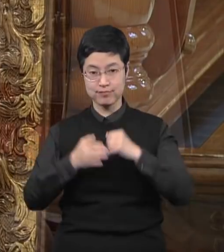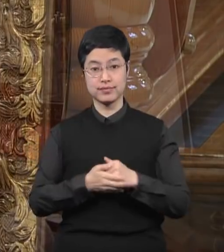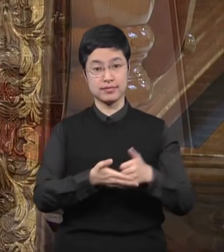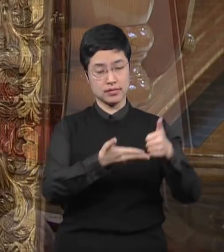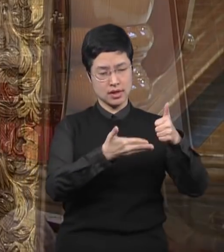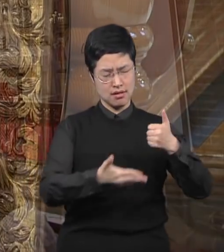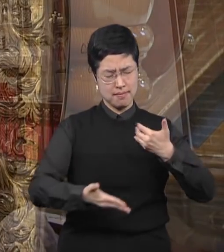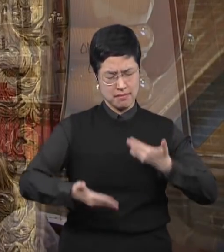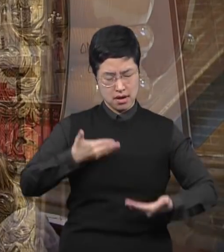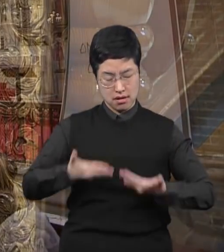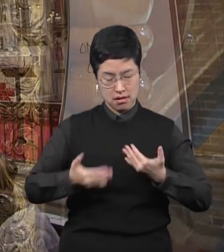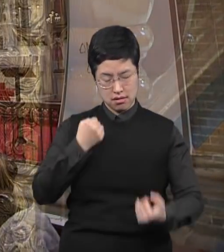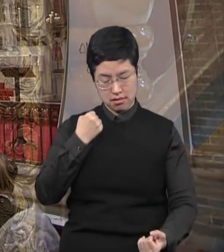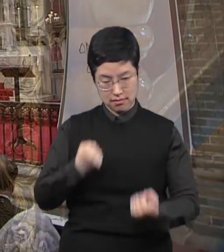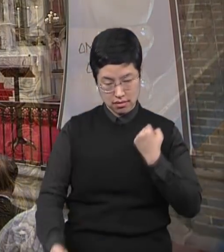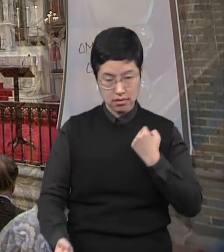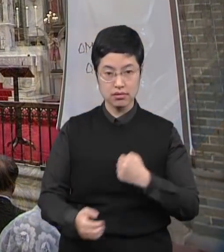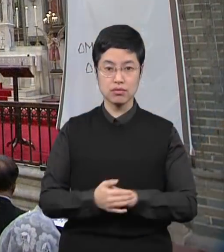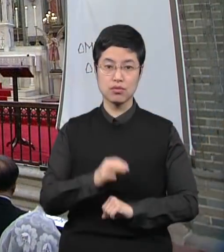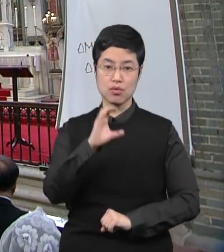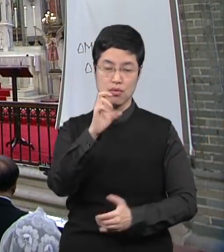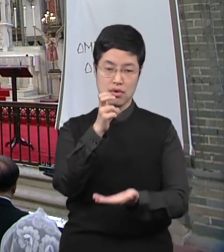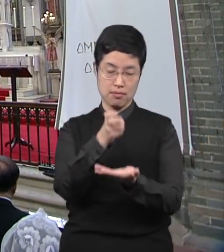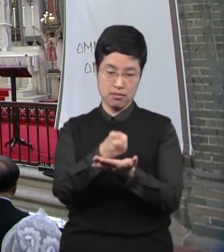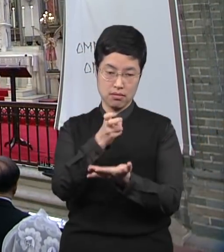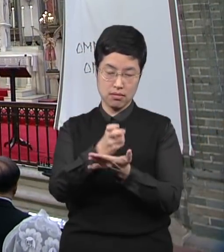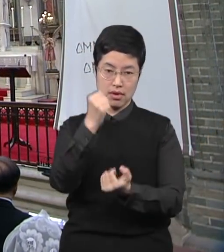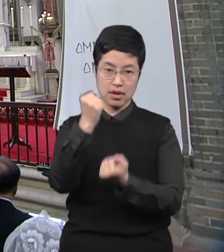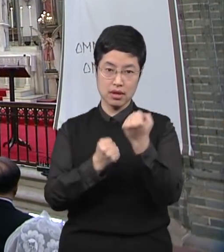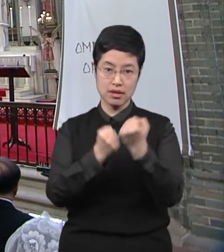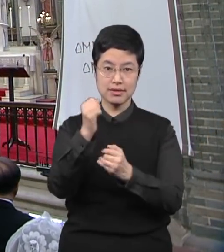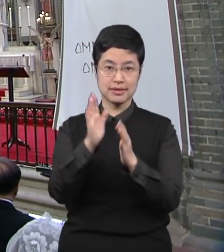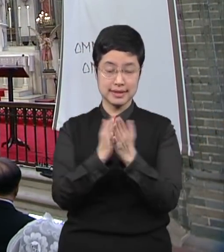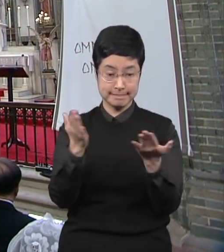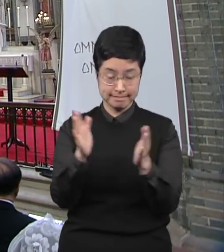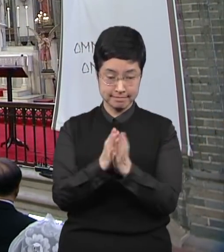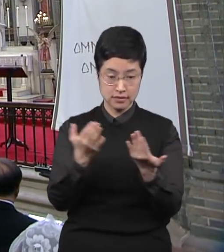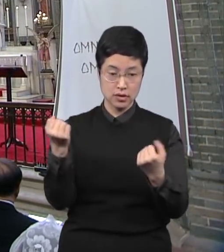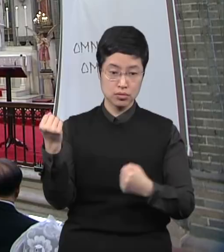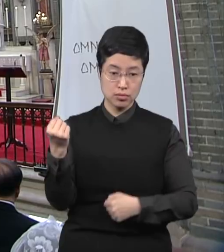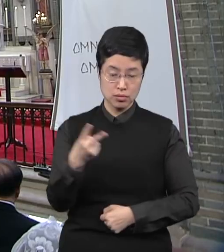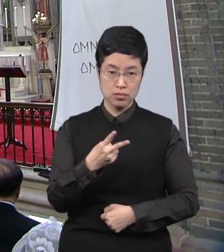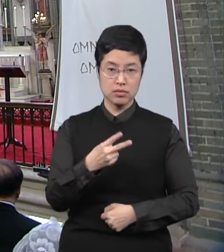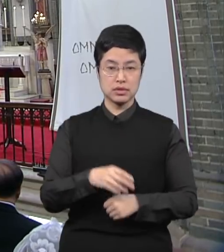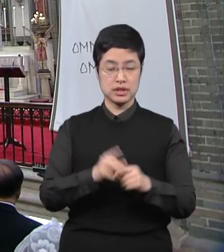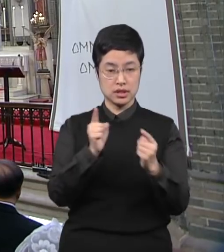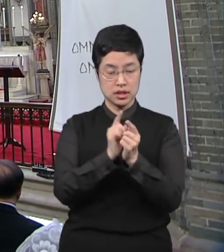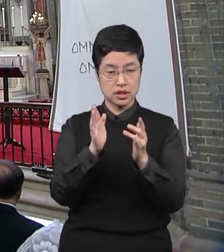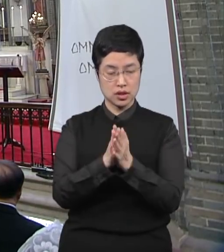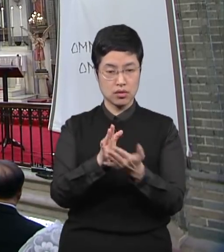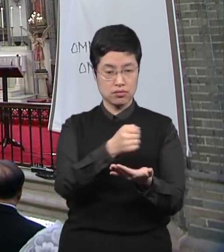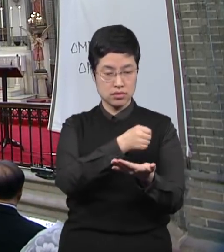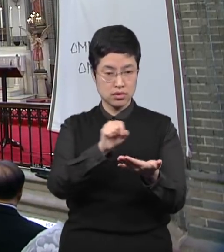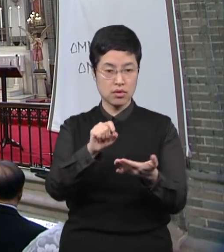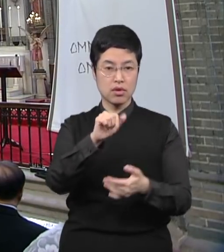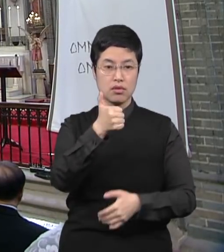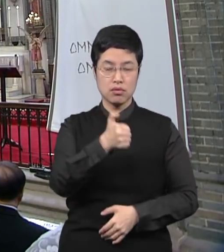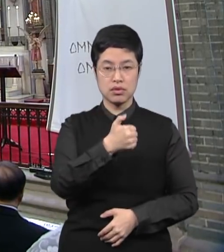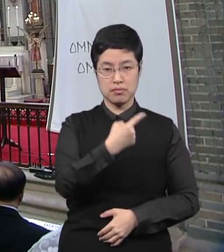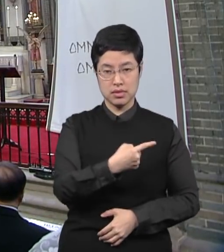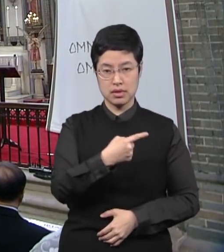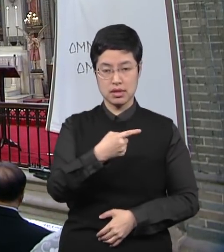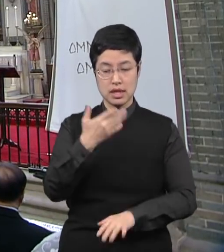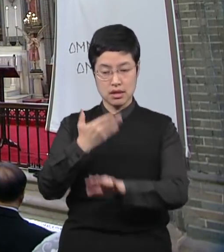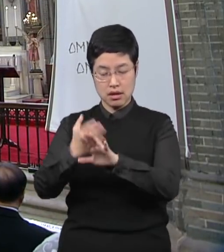바쁘신 중에도 교회법 해설서를 비롯한 저서 51권,